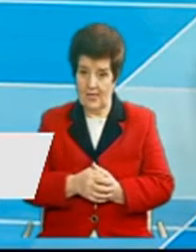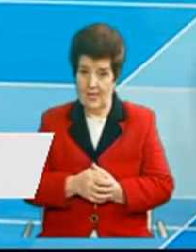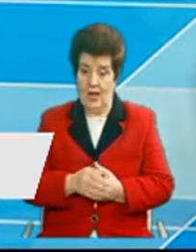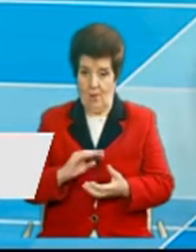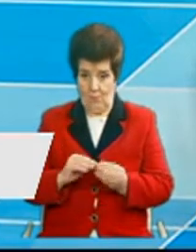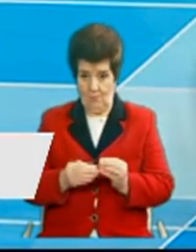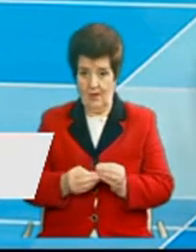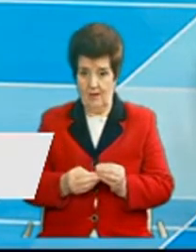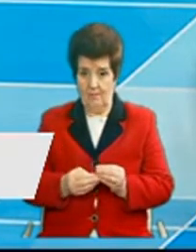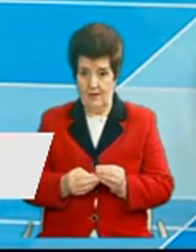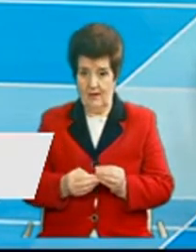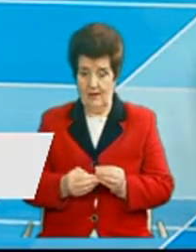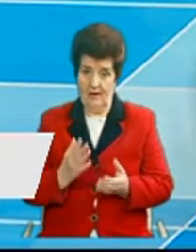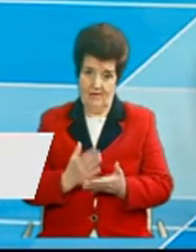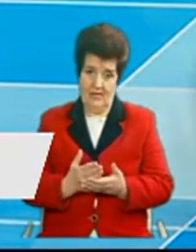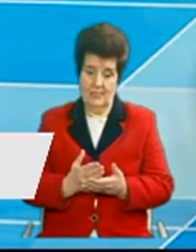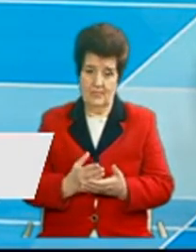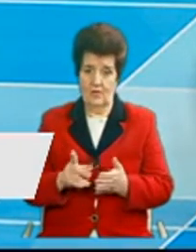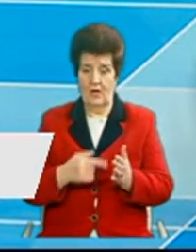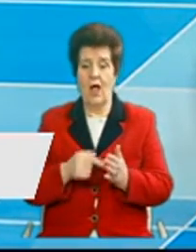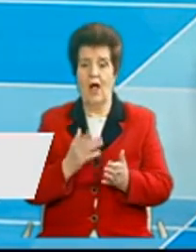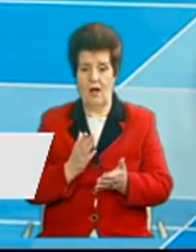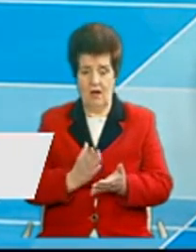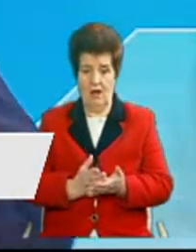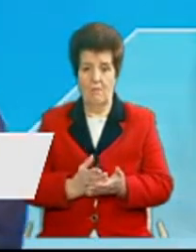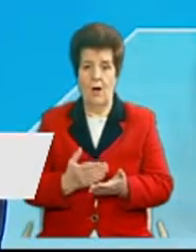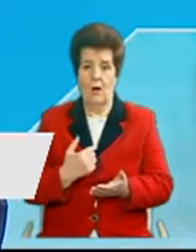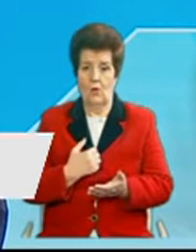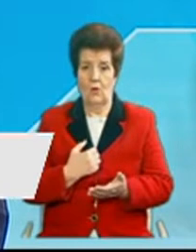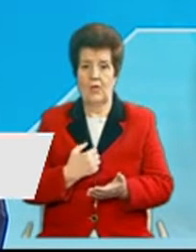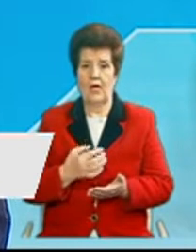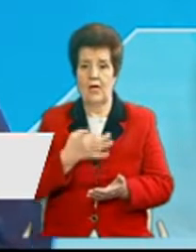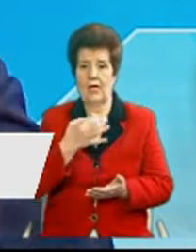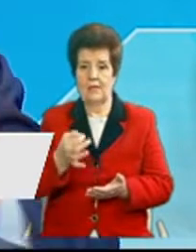problema? Aveți un răspuns la acest apel? Am un răspuns și chiar nu